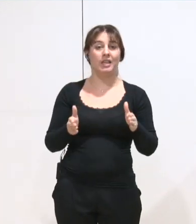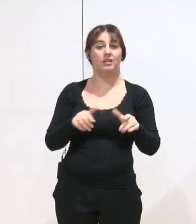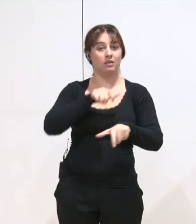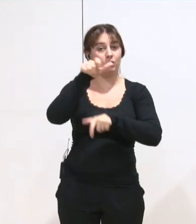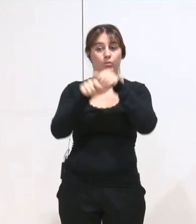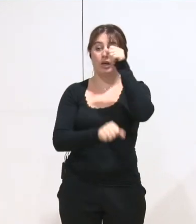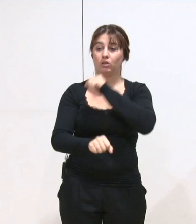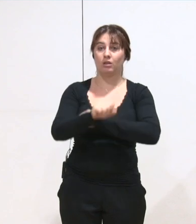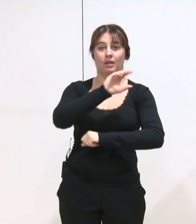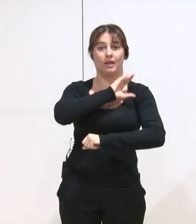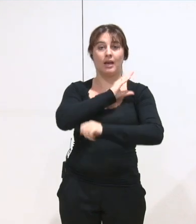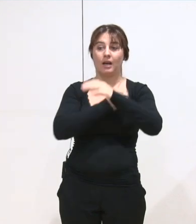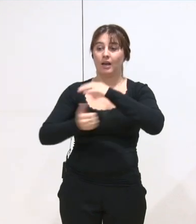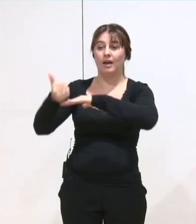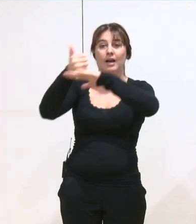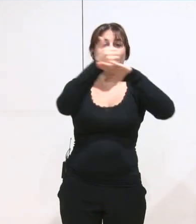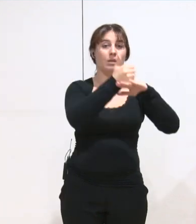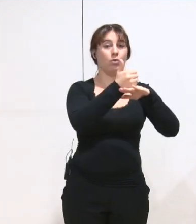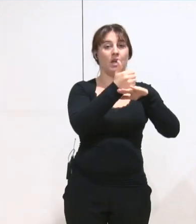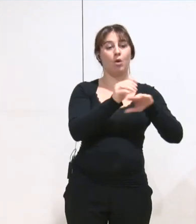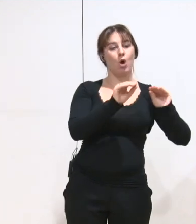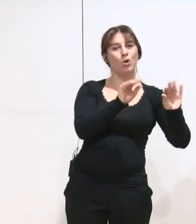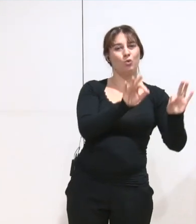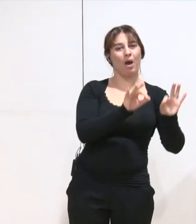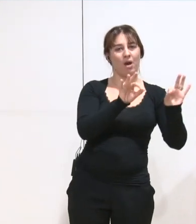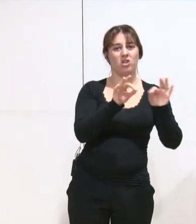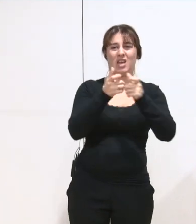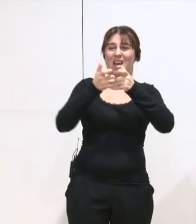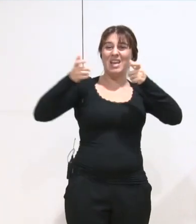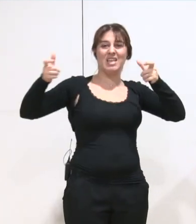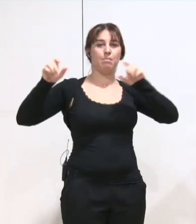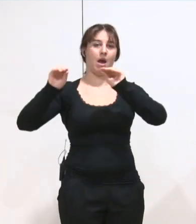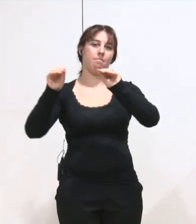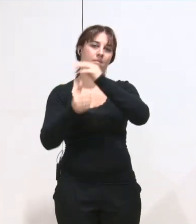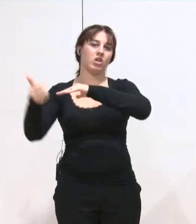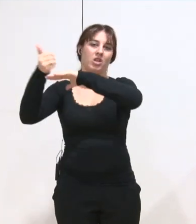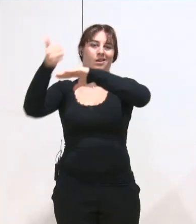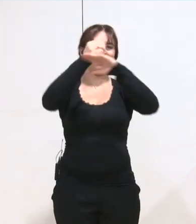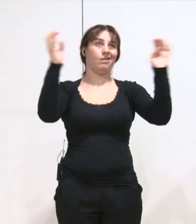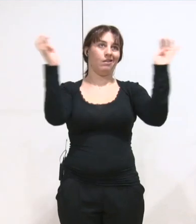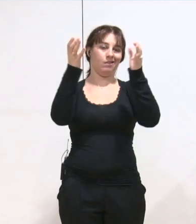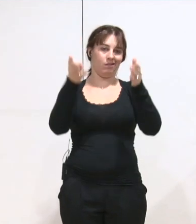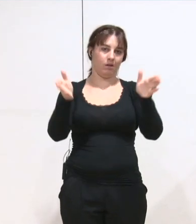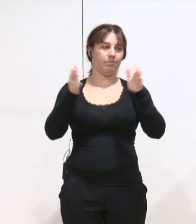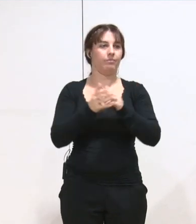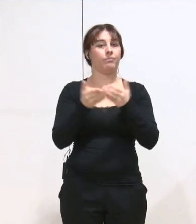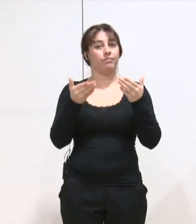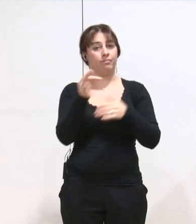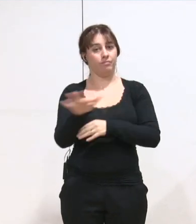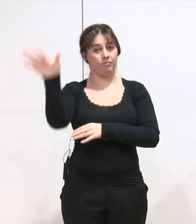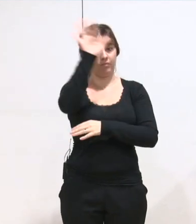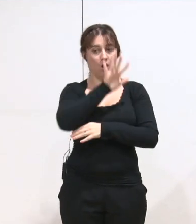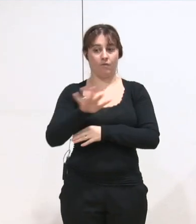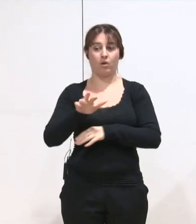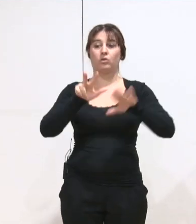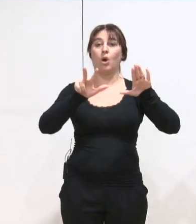évidemment, de ces hypermarchés et supermarchés. Aujourd'hui, en France, c'est 8% des